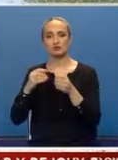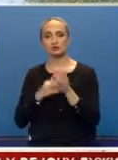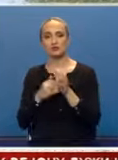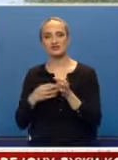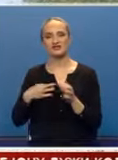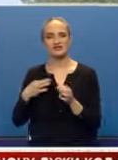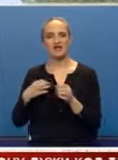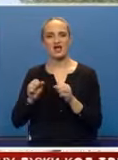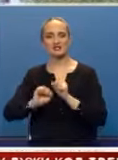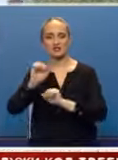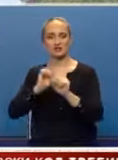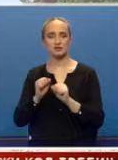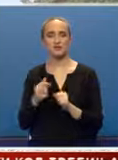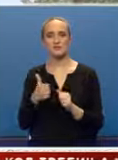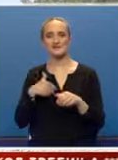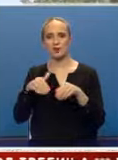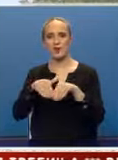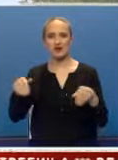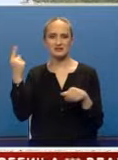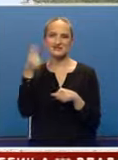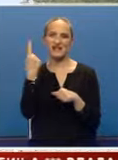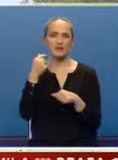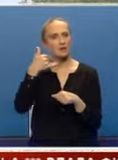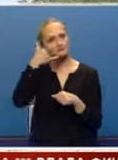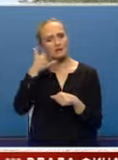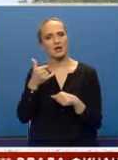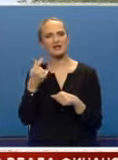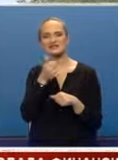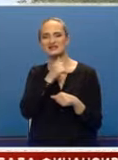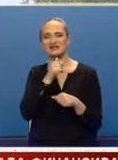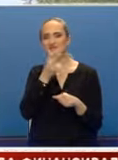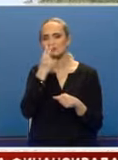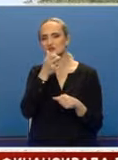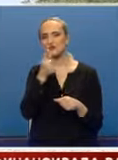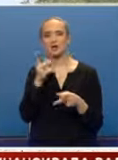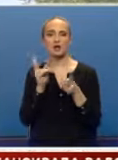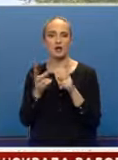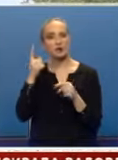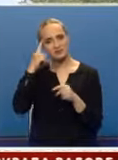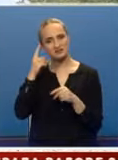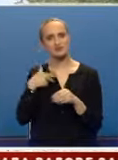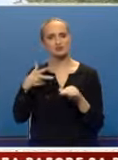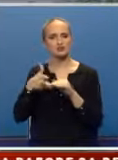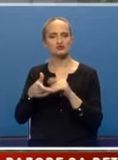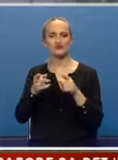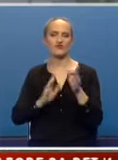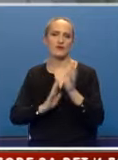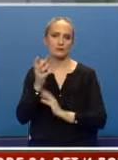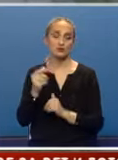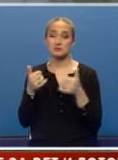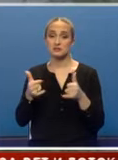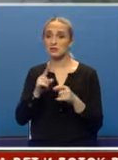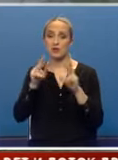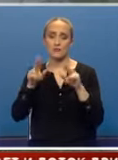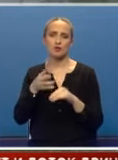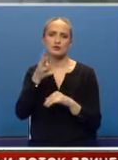civilna zaštita. Na liniji smo s helikopterskim servisom, vidit ćemo šta ćemo i kako ćemo, ali mislim da ćemo zaustaviti ovu stihiju. Za sada nije